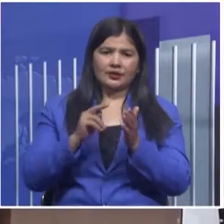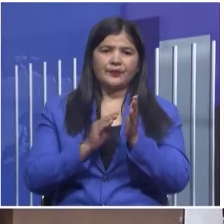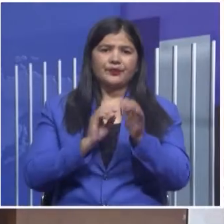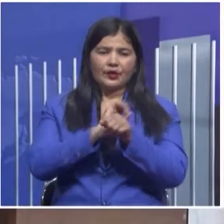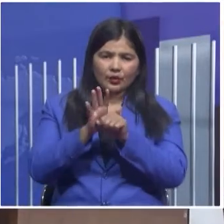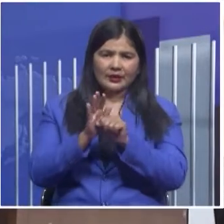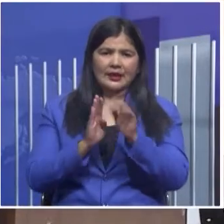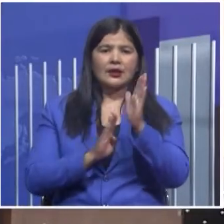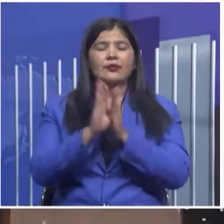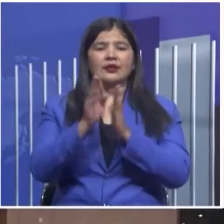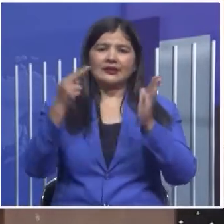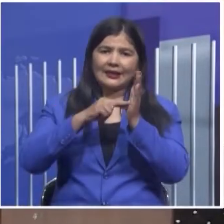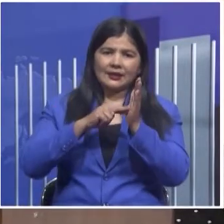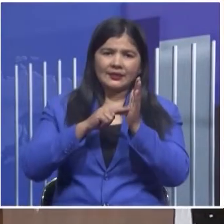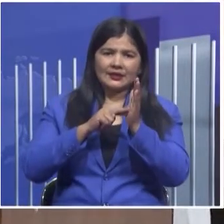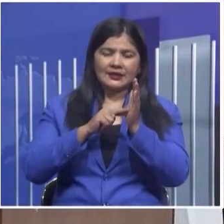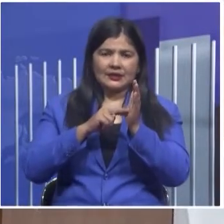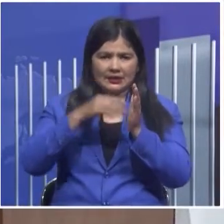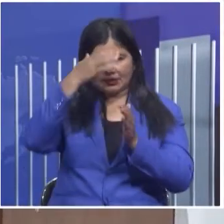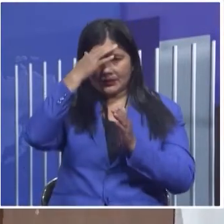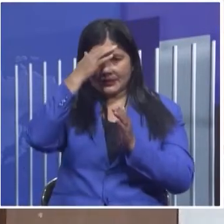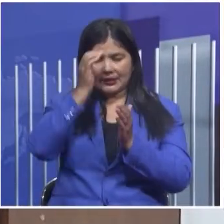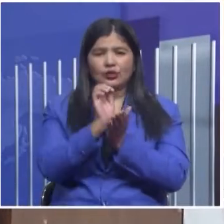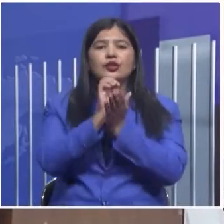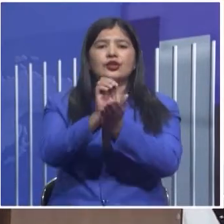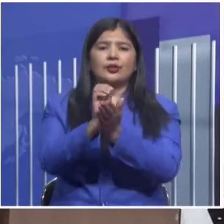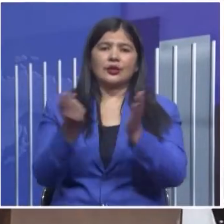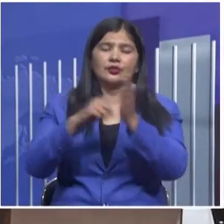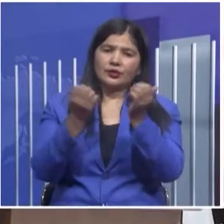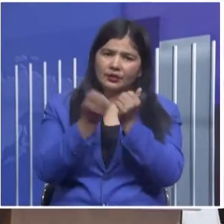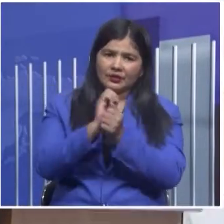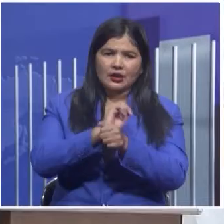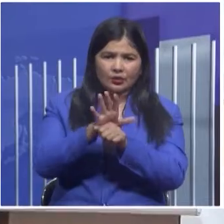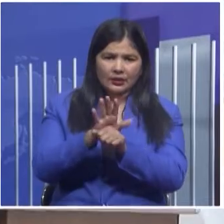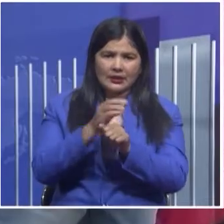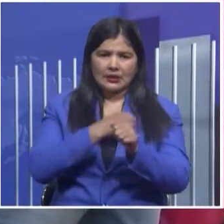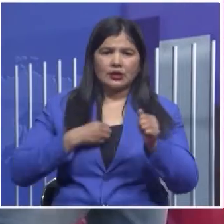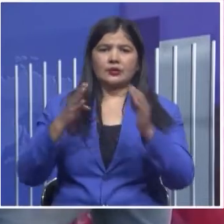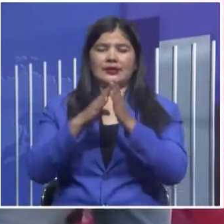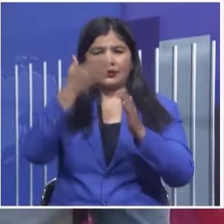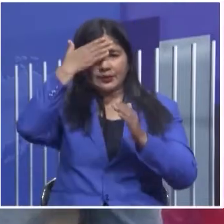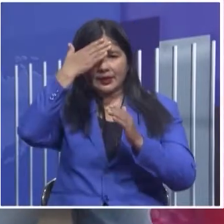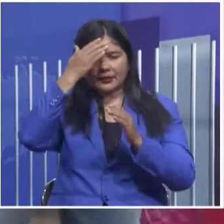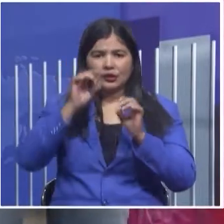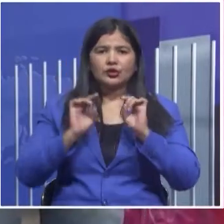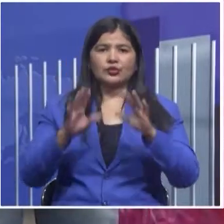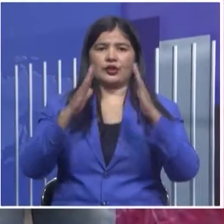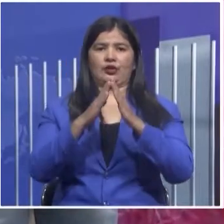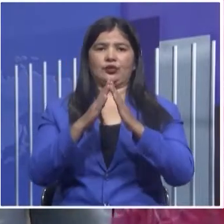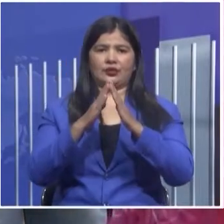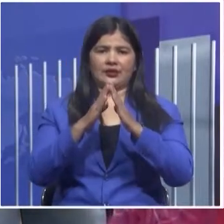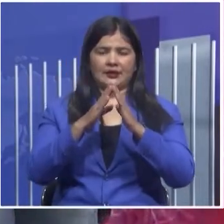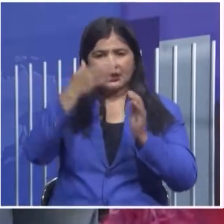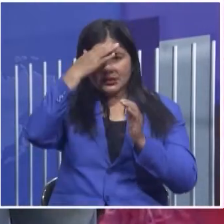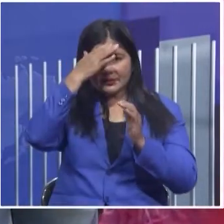लुम्बिनी प्रादेशिक अस्पतालले कोभिड आपतकालीन सेवा सुरु गरेको छ। कोभिड अस्पतालका बिरामीहरूका लागि छुट्टै भवनमा आपतकालीन